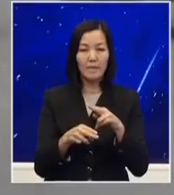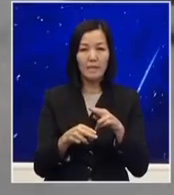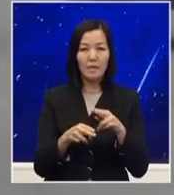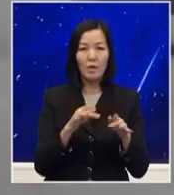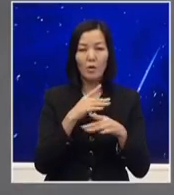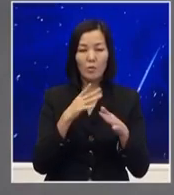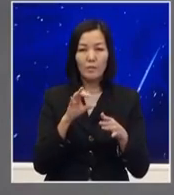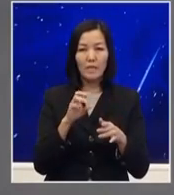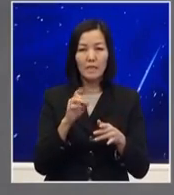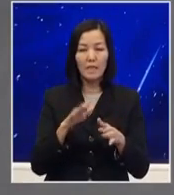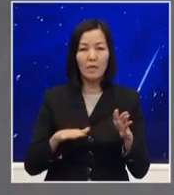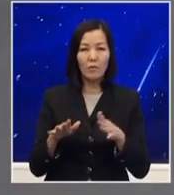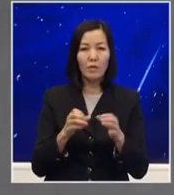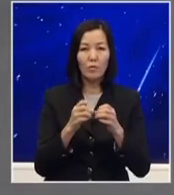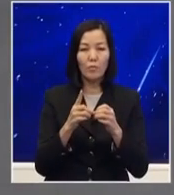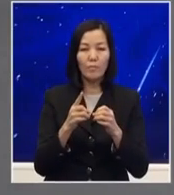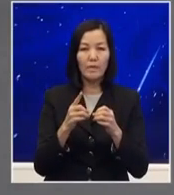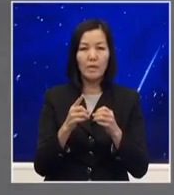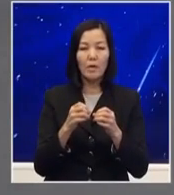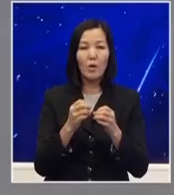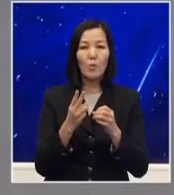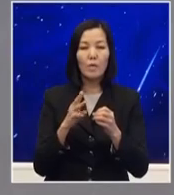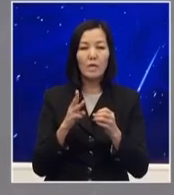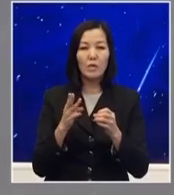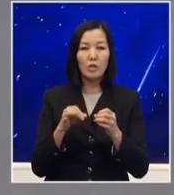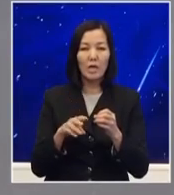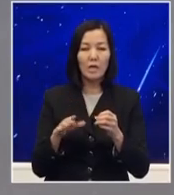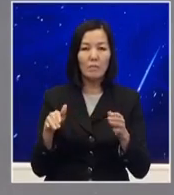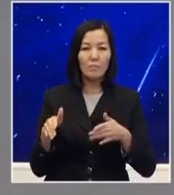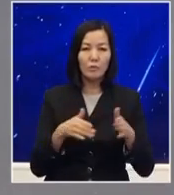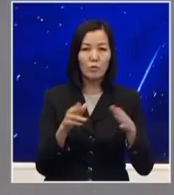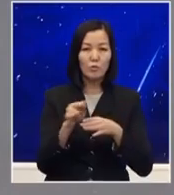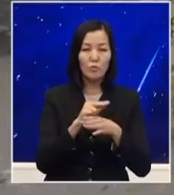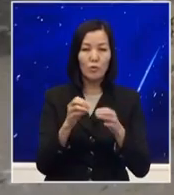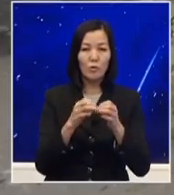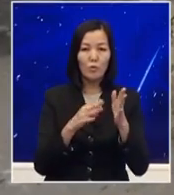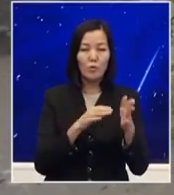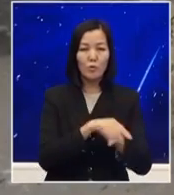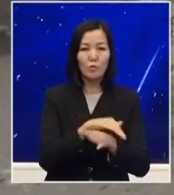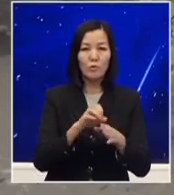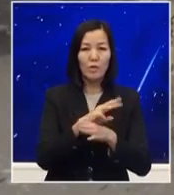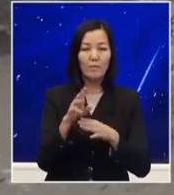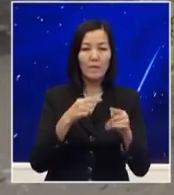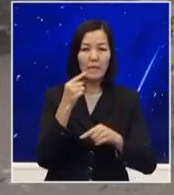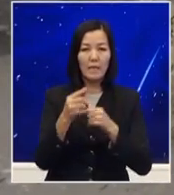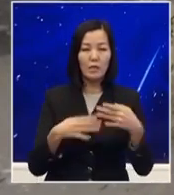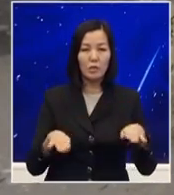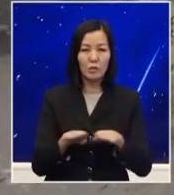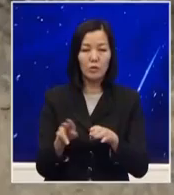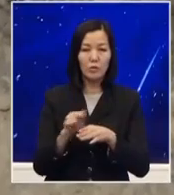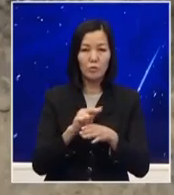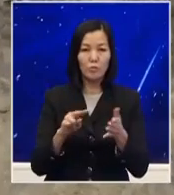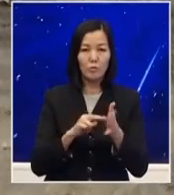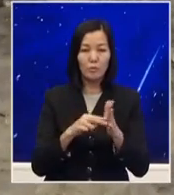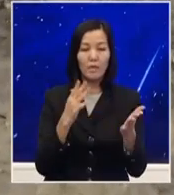Ескелді ауданында. Аумақта 11 елді мекендегі 12 шақырым жол жөнделген, жалпы 19 көше қамтылған. Келесі жылы дәл осынша жолды жөндеуден